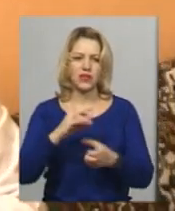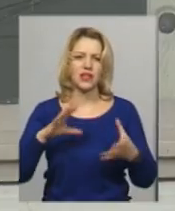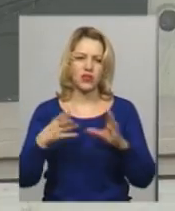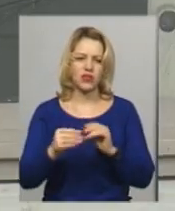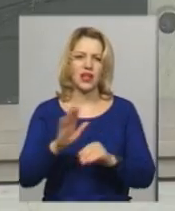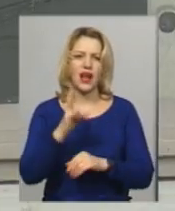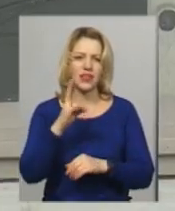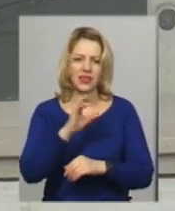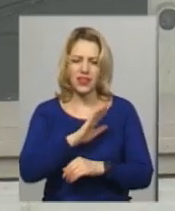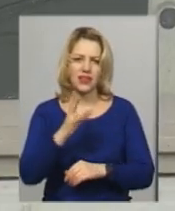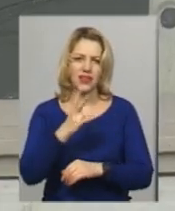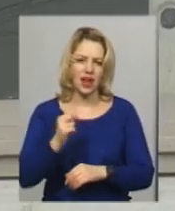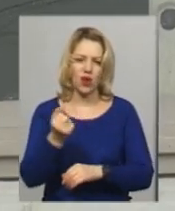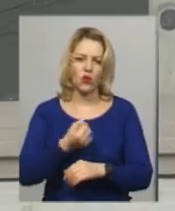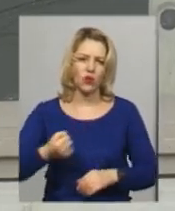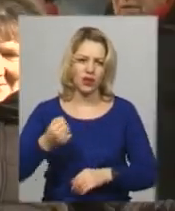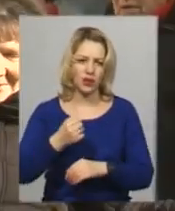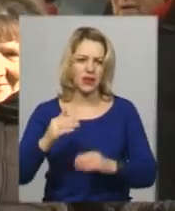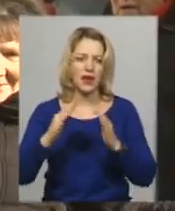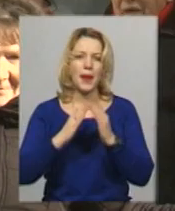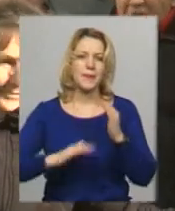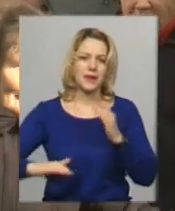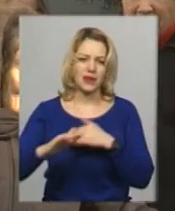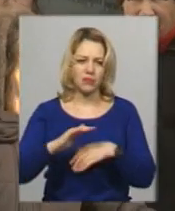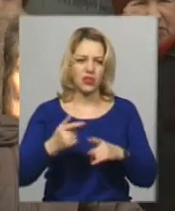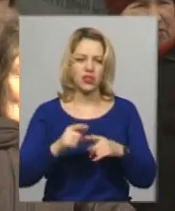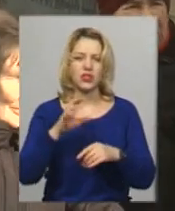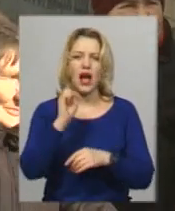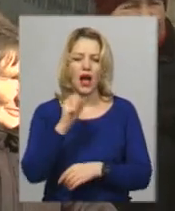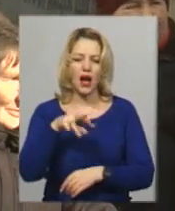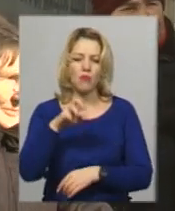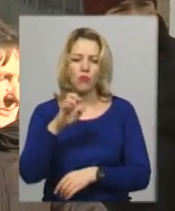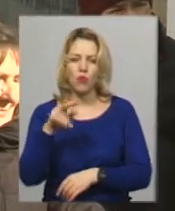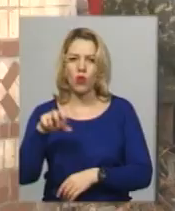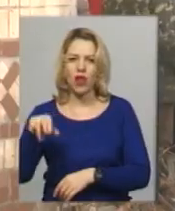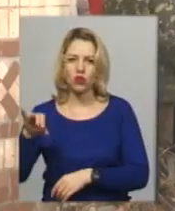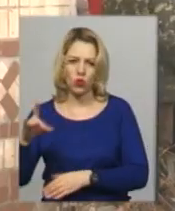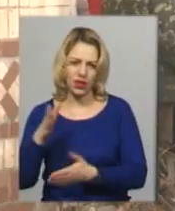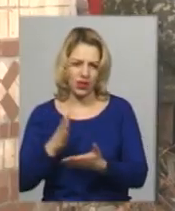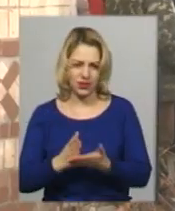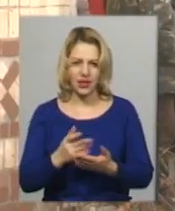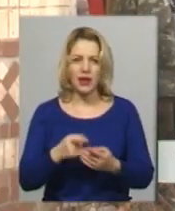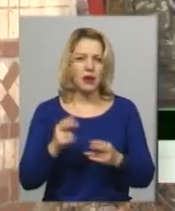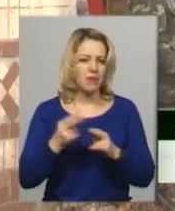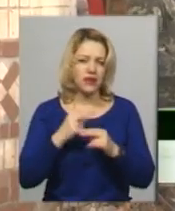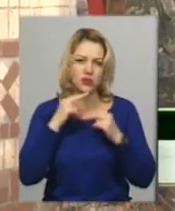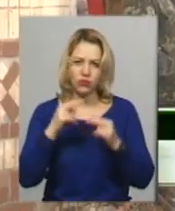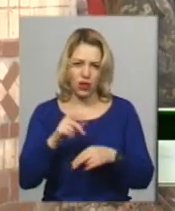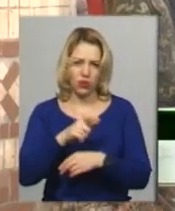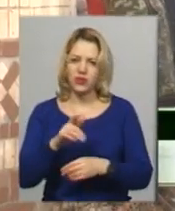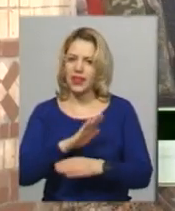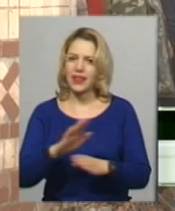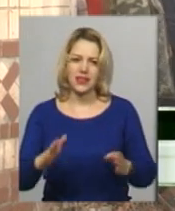персоналу. У селі Антоніни є лікарська амбулаторія, тож без медицини жителів не залишать, каже Денис Дудко. Це виникло